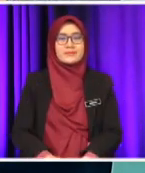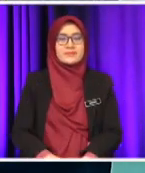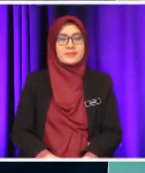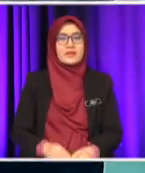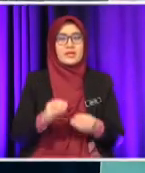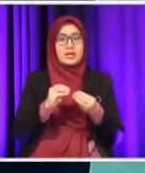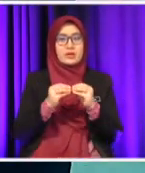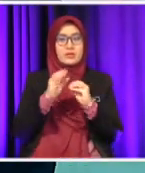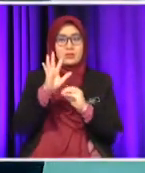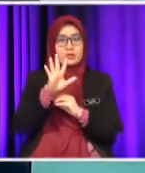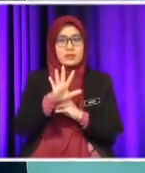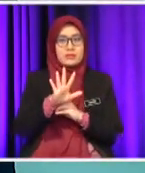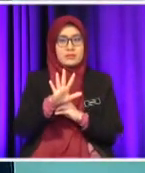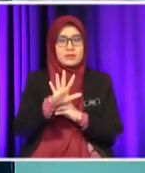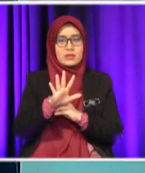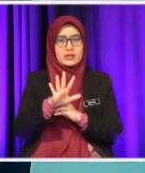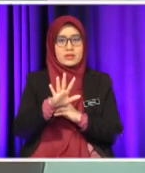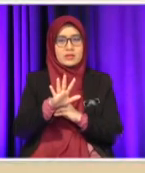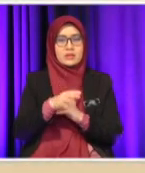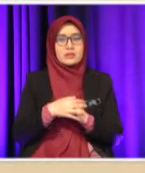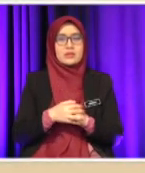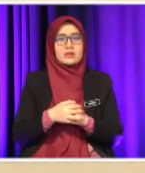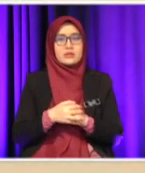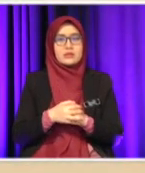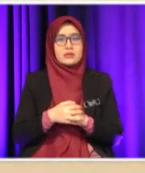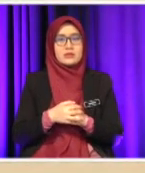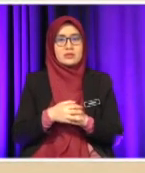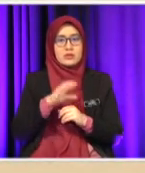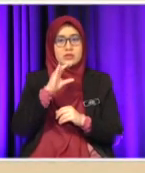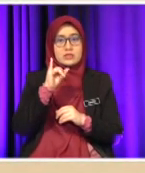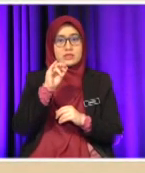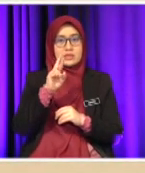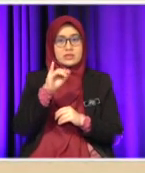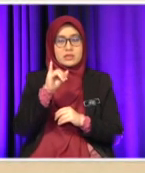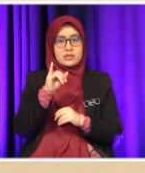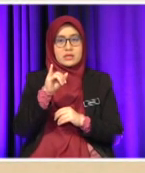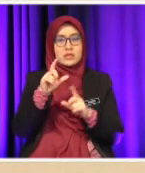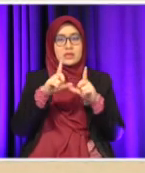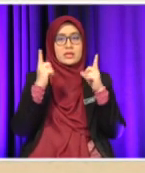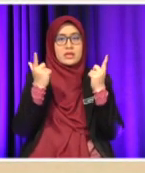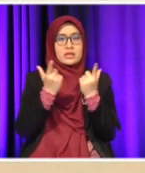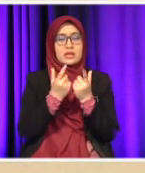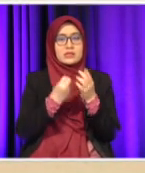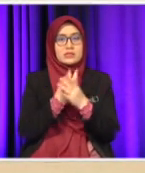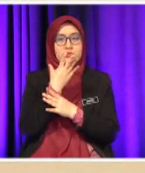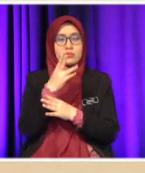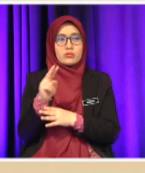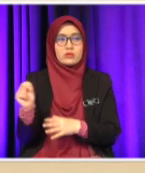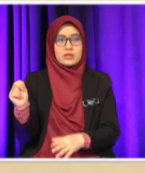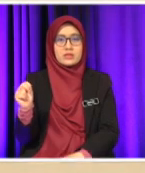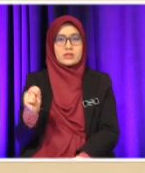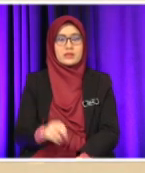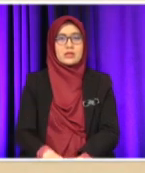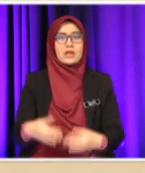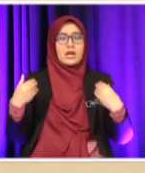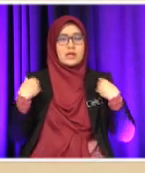menunjukkan ciri-ciri khas tumbuhan akuatik oke baik yang ini kita ada oleh